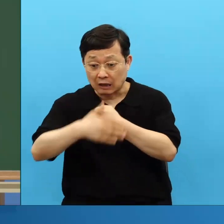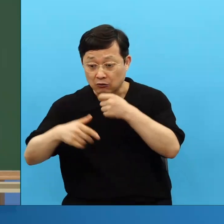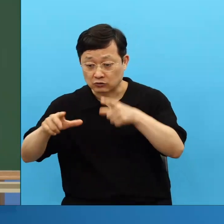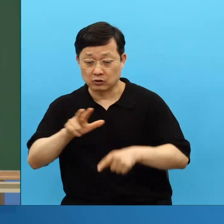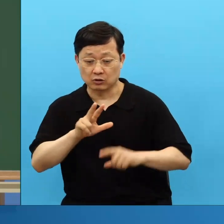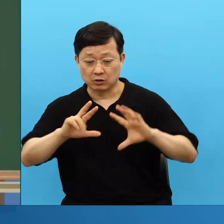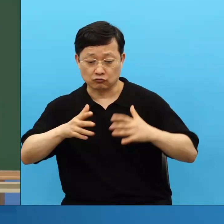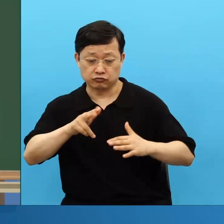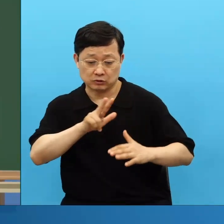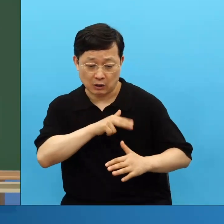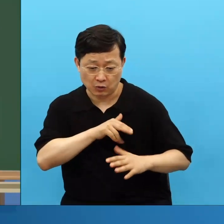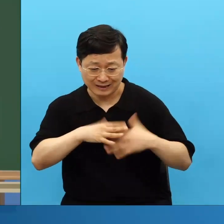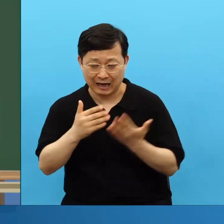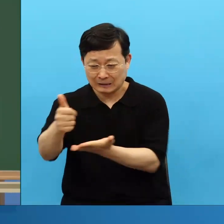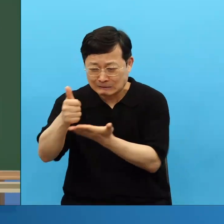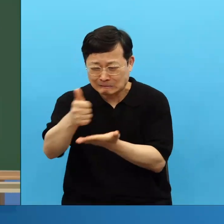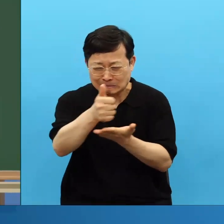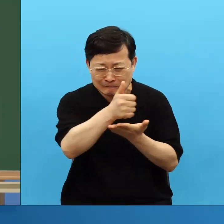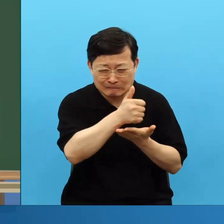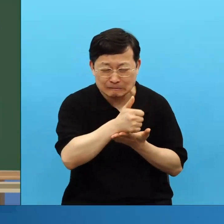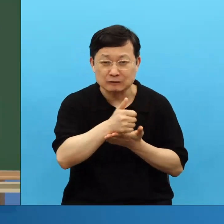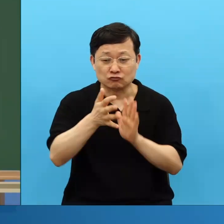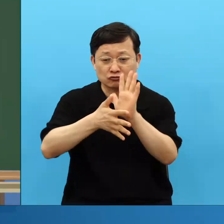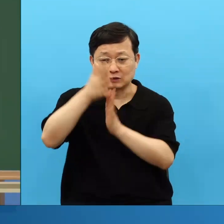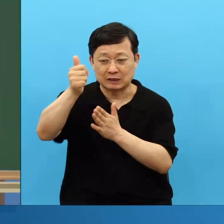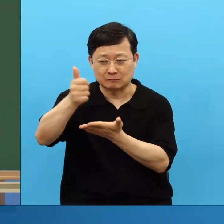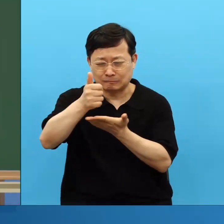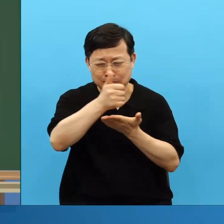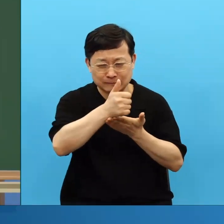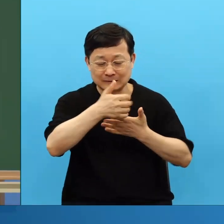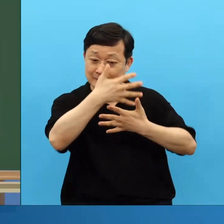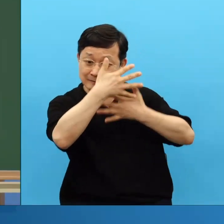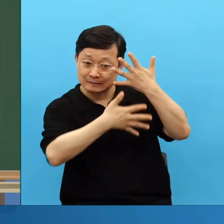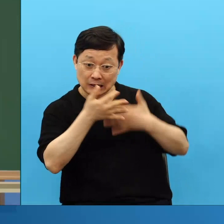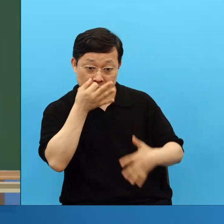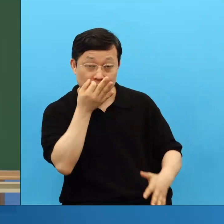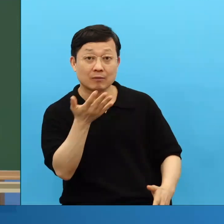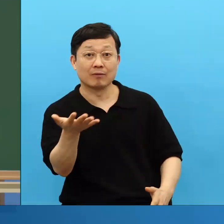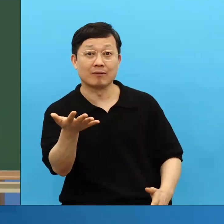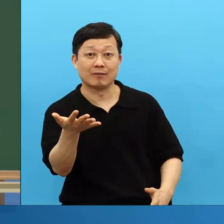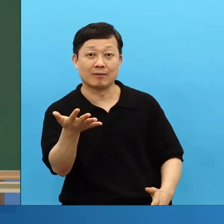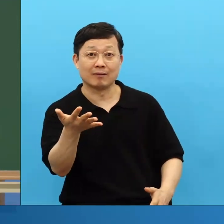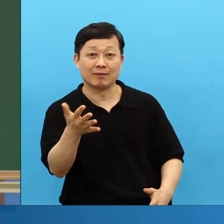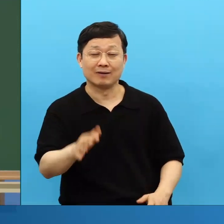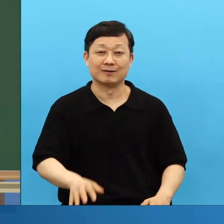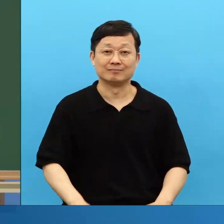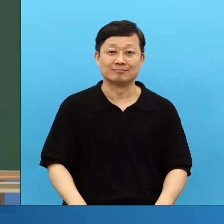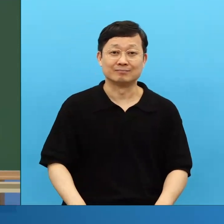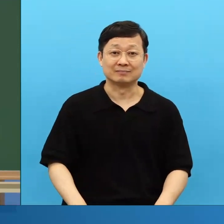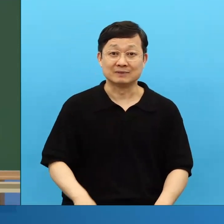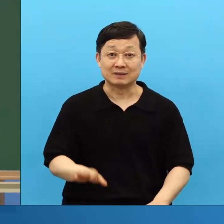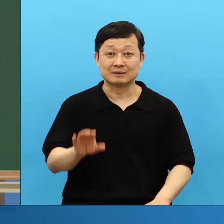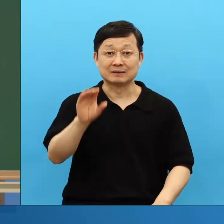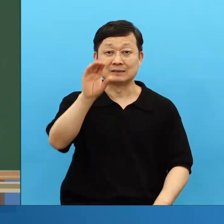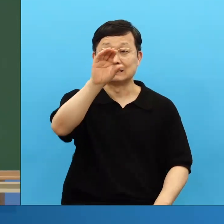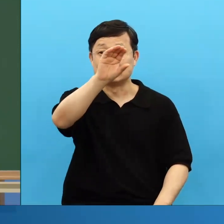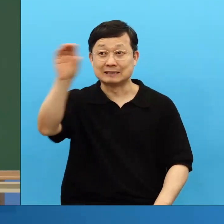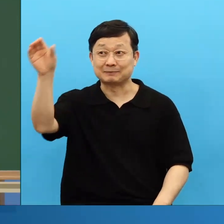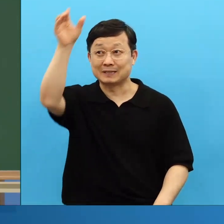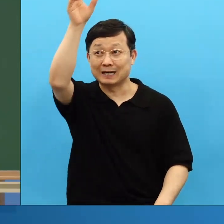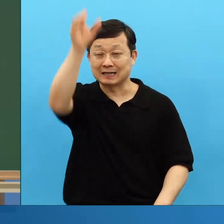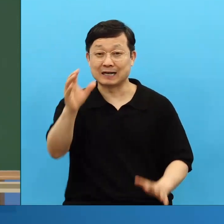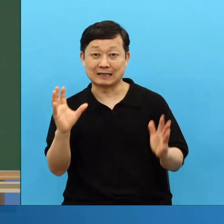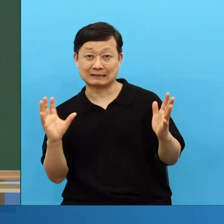여러 기관장들이 다 초대되어서 이렇게 영상 뮤지컬을 보여주는 자리인데 저 십자가를 넣어야 되냐?